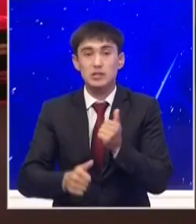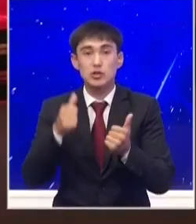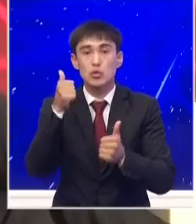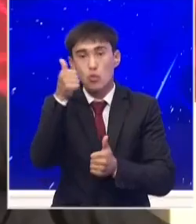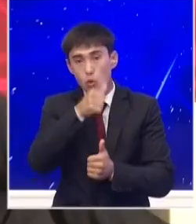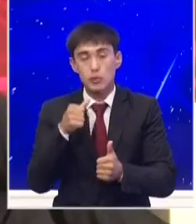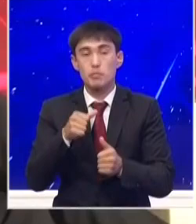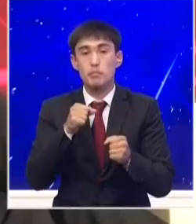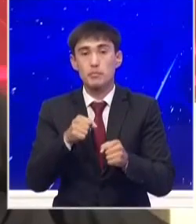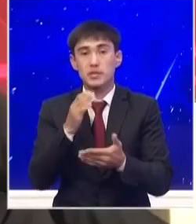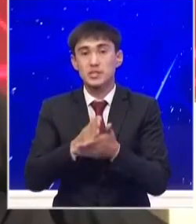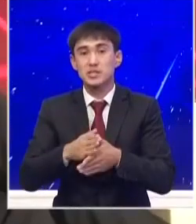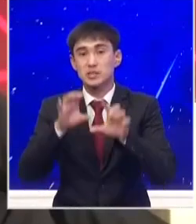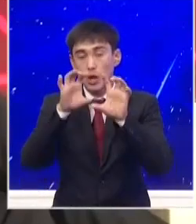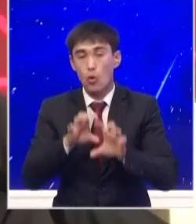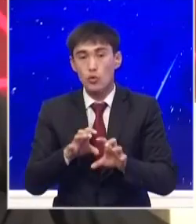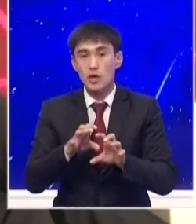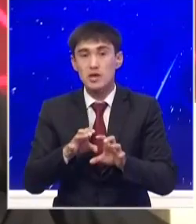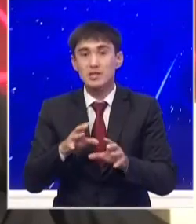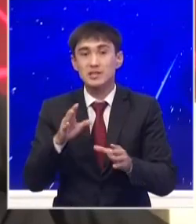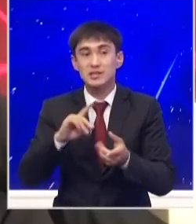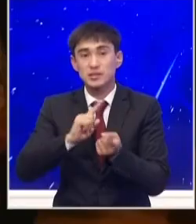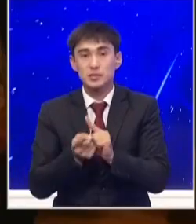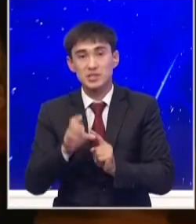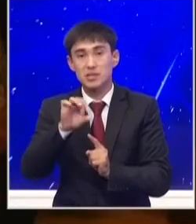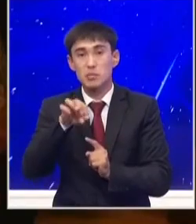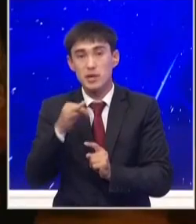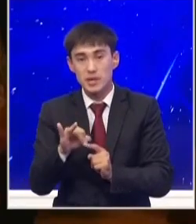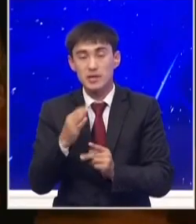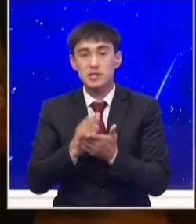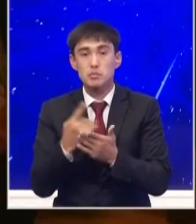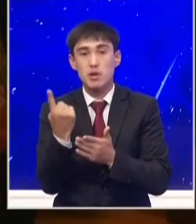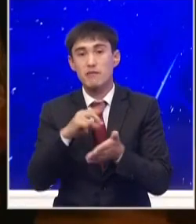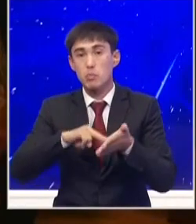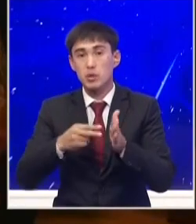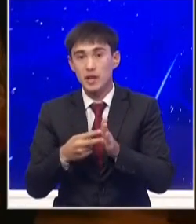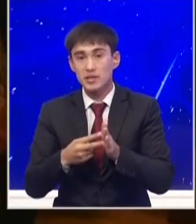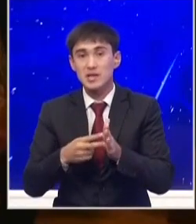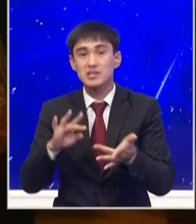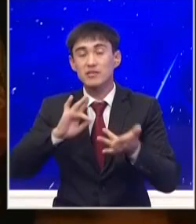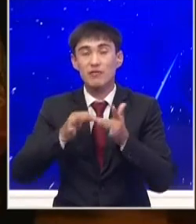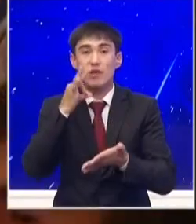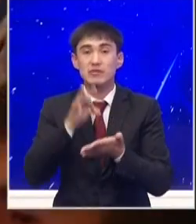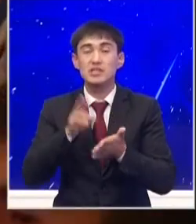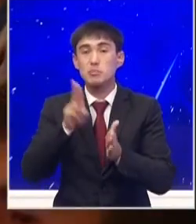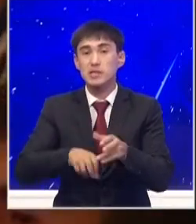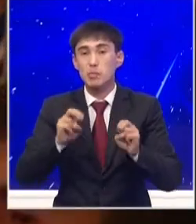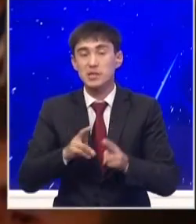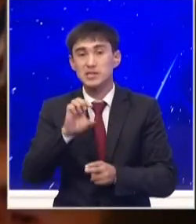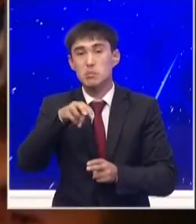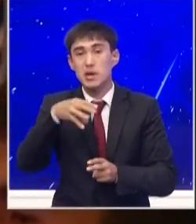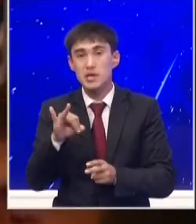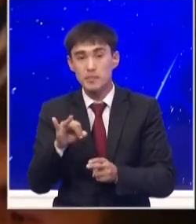законы, регулирующие современный медиарынок и взаимодействие со СМИ. На первый план выходят концепции цифровой ответственности и безопасности средств